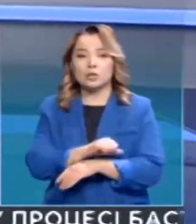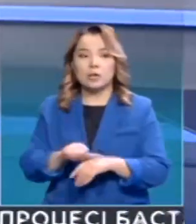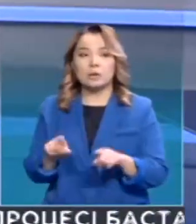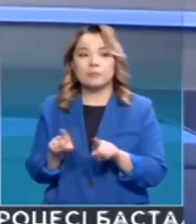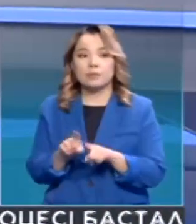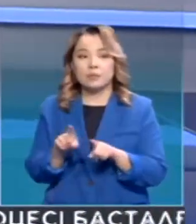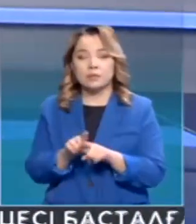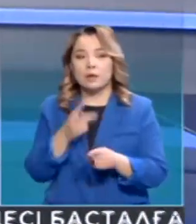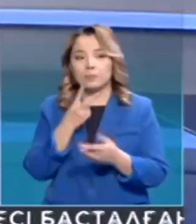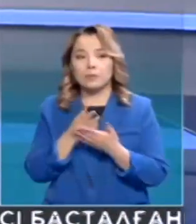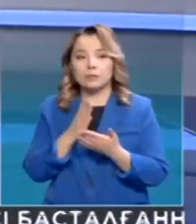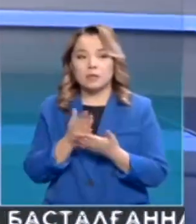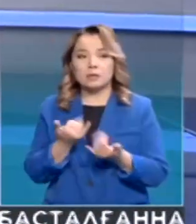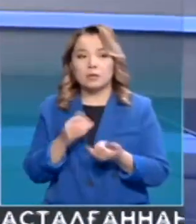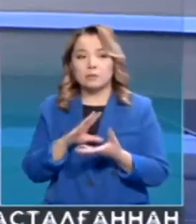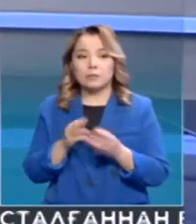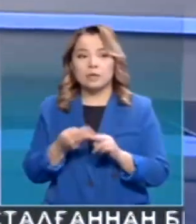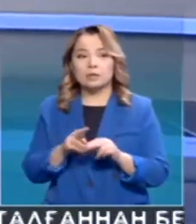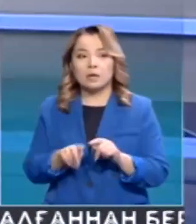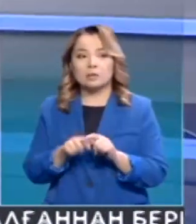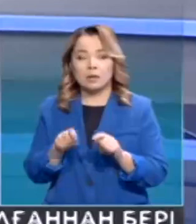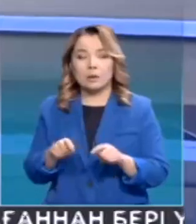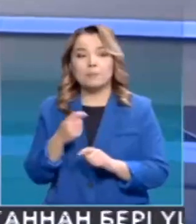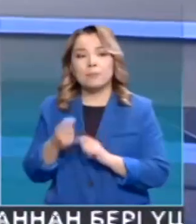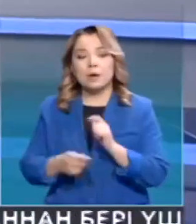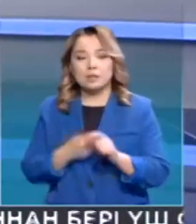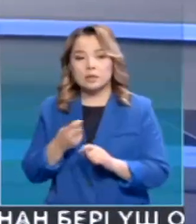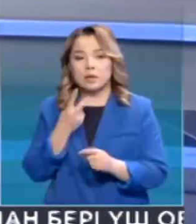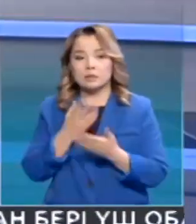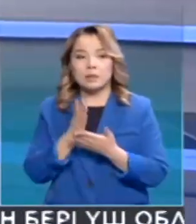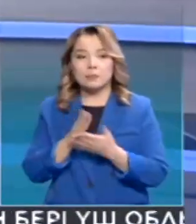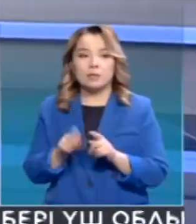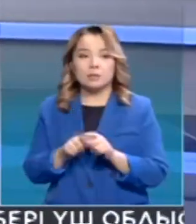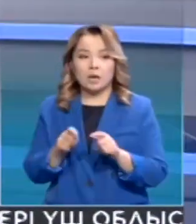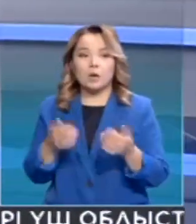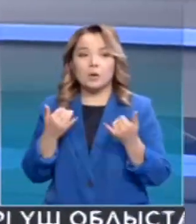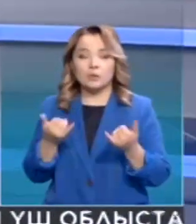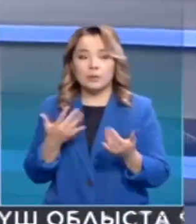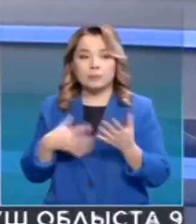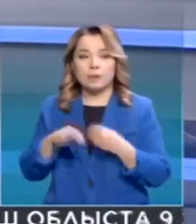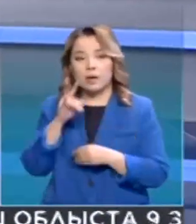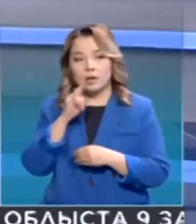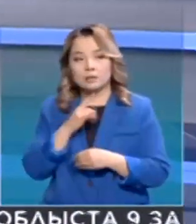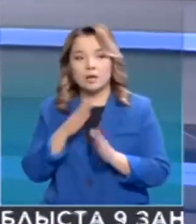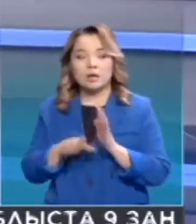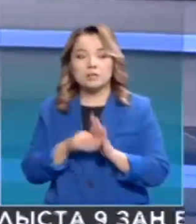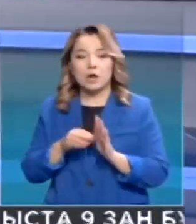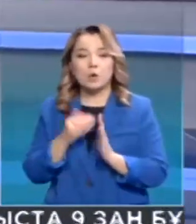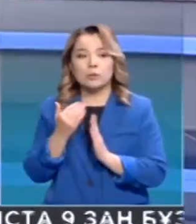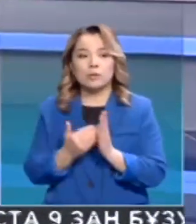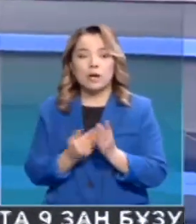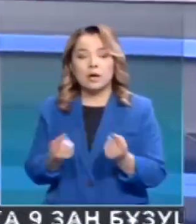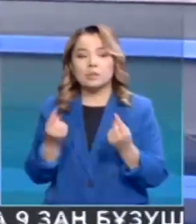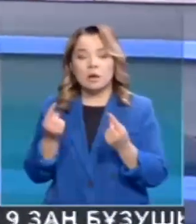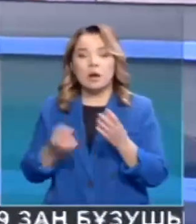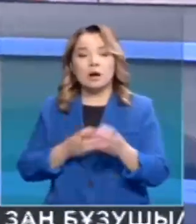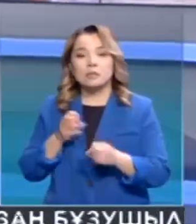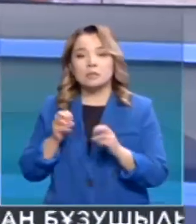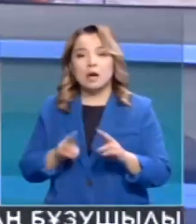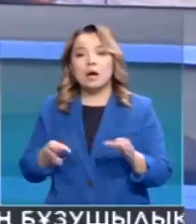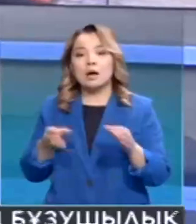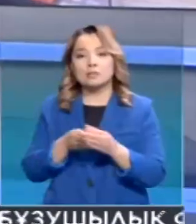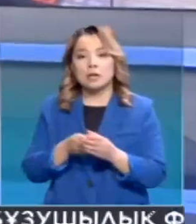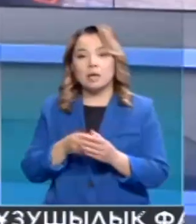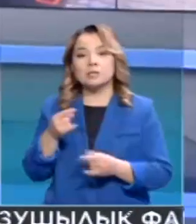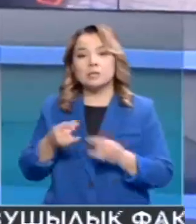Я енді шетел ақпарат құралдарында жарық көрген материалдарға тоқталсақ, бүгін Қазақстандағы сайлау жөнінде ірі халықаралық агенттіктер